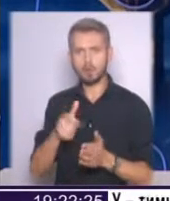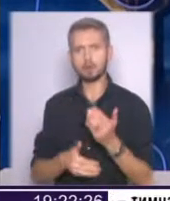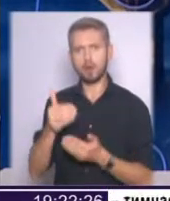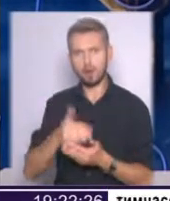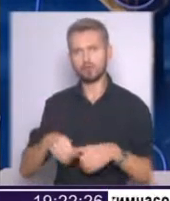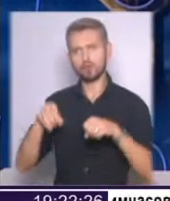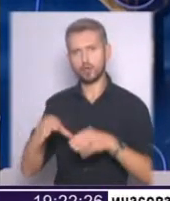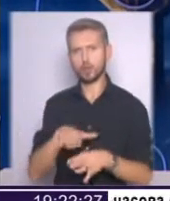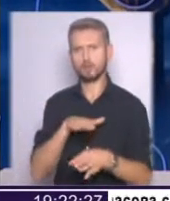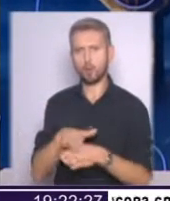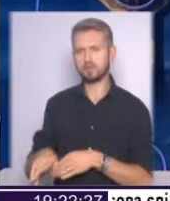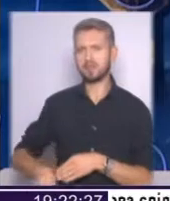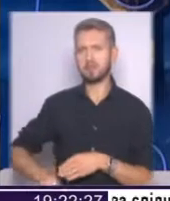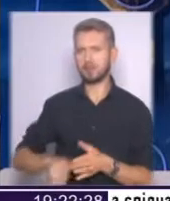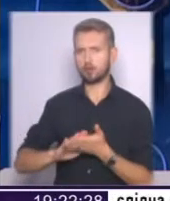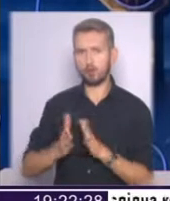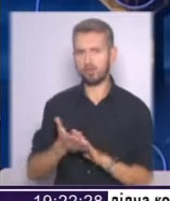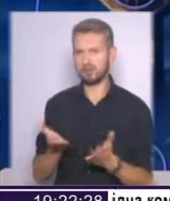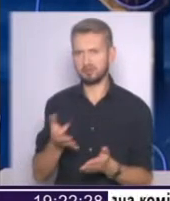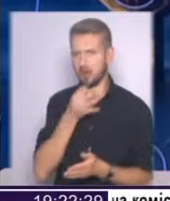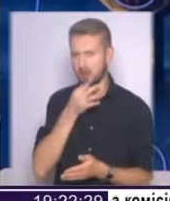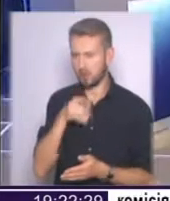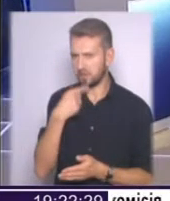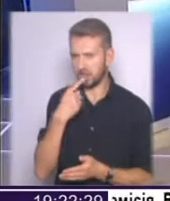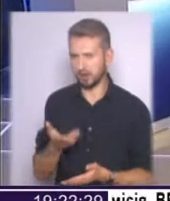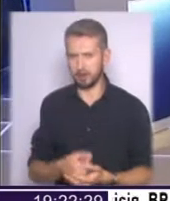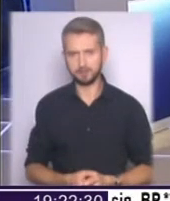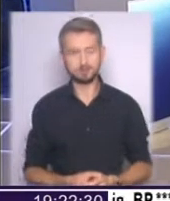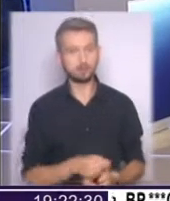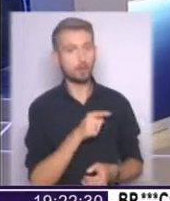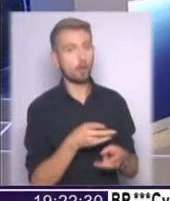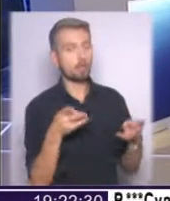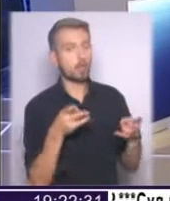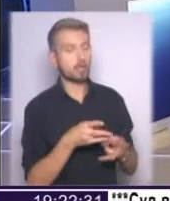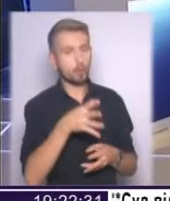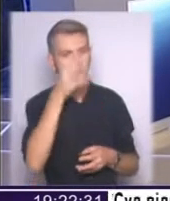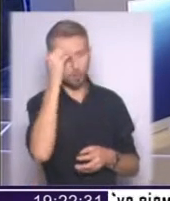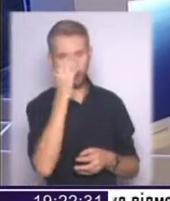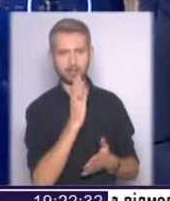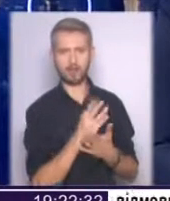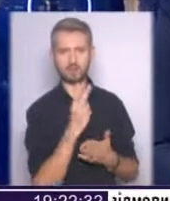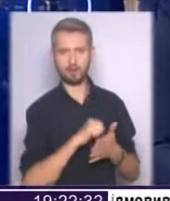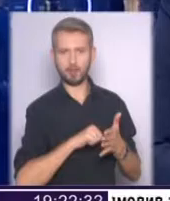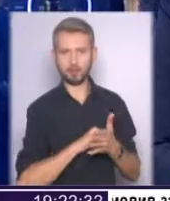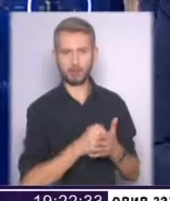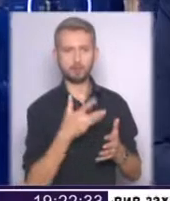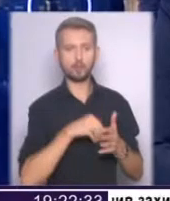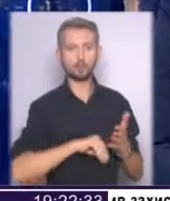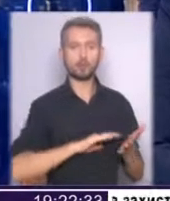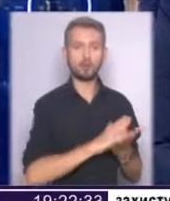виконувати мінські домовленості, я думаю, зарано. Ну, тут потрібно враховувати, є два фактори. Це